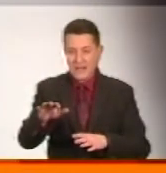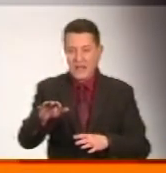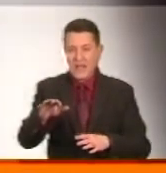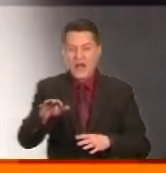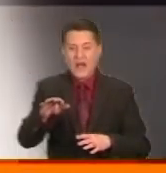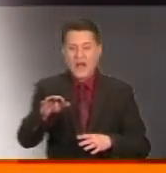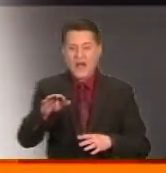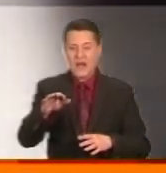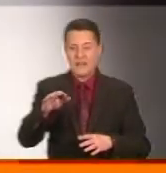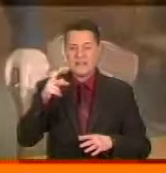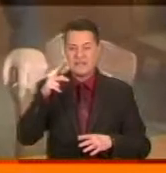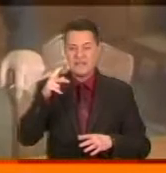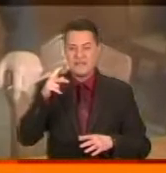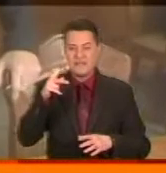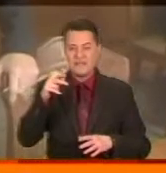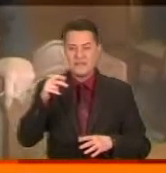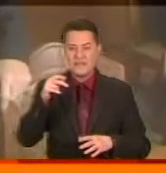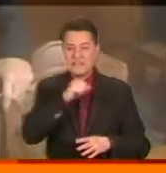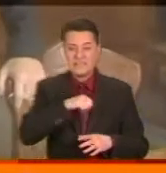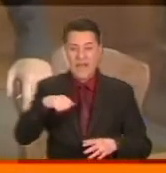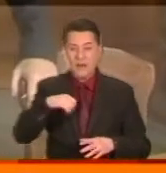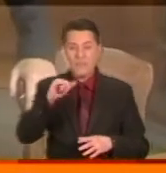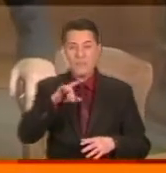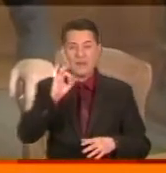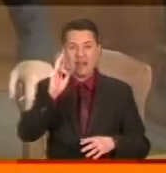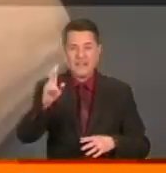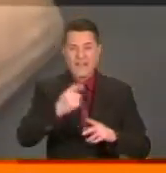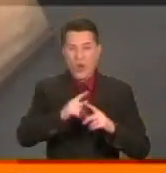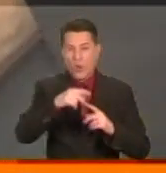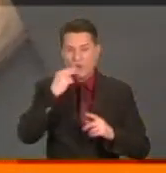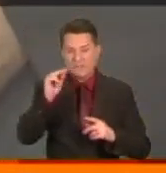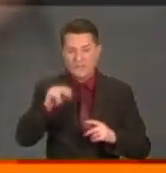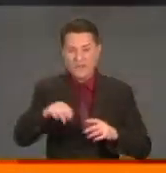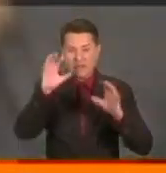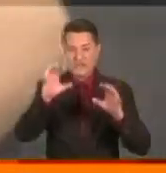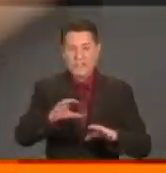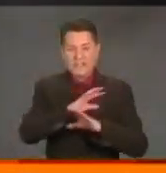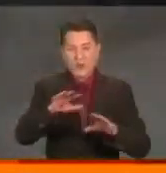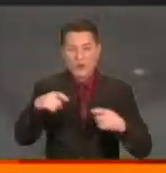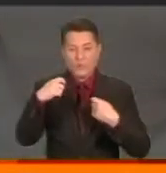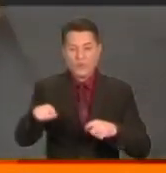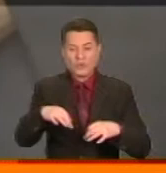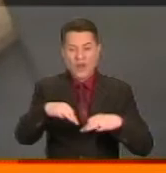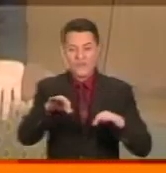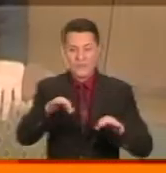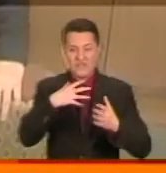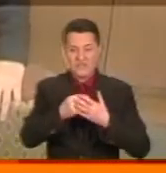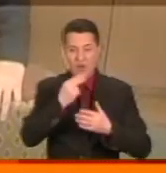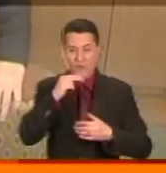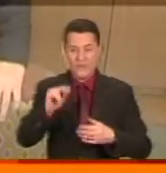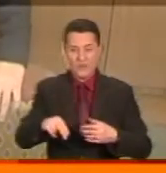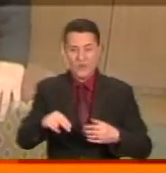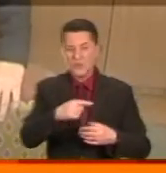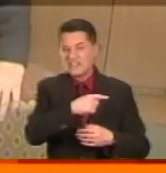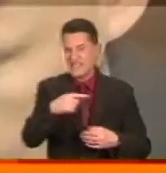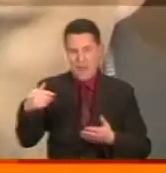2000, там, грубо говоря, 30 хотів. Сам Андрій Умрихін, якого і звинувачують у незаконному продажі автомобіля, свою вину